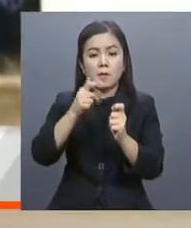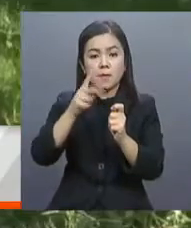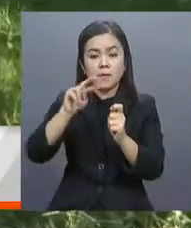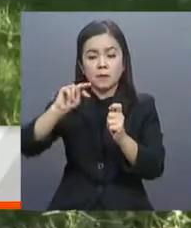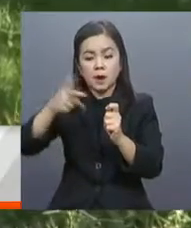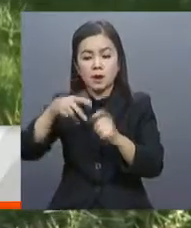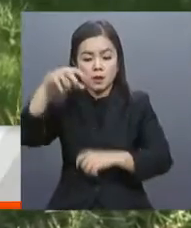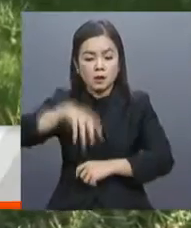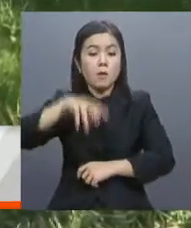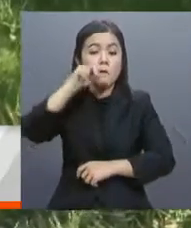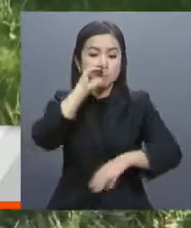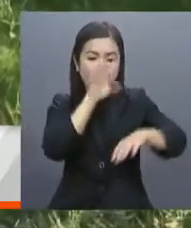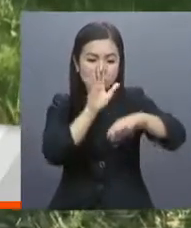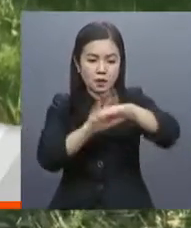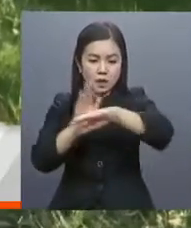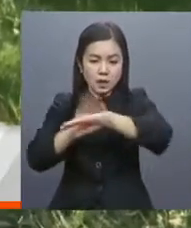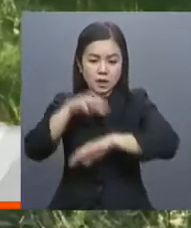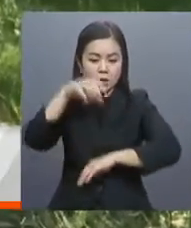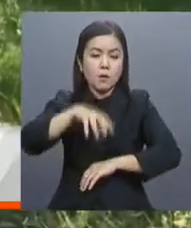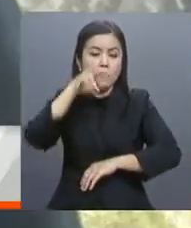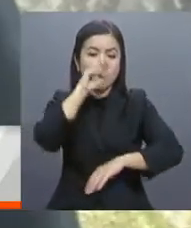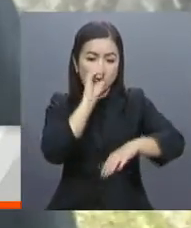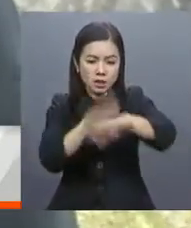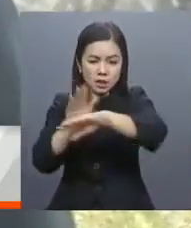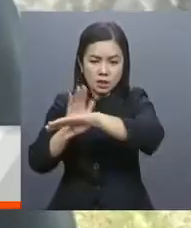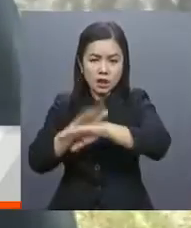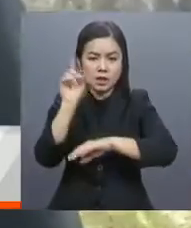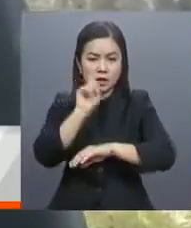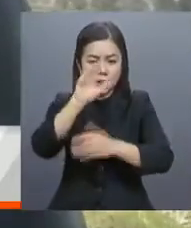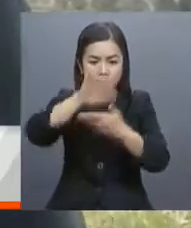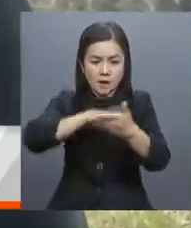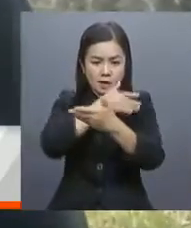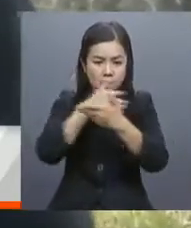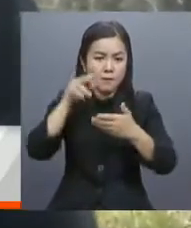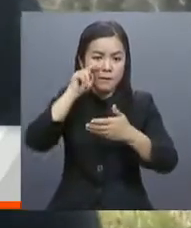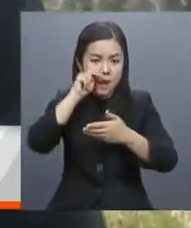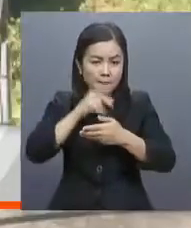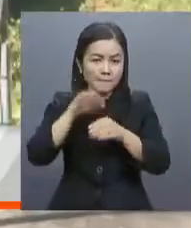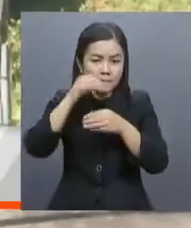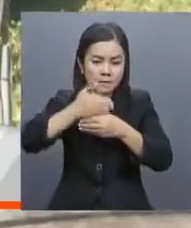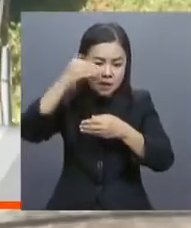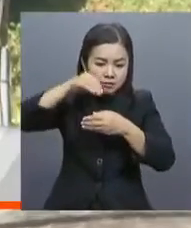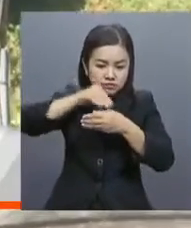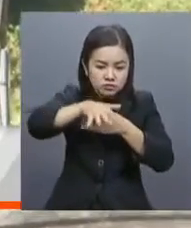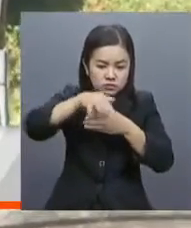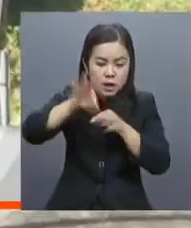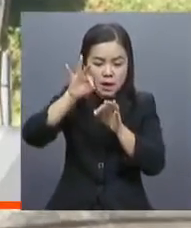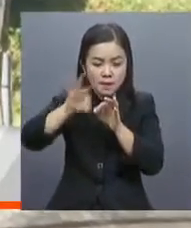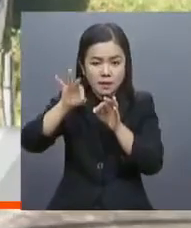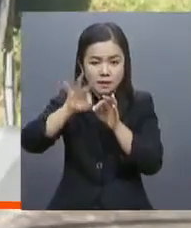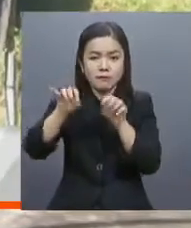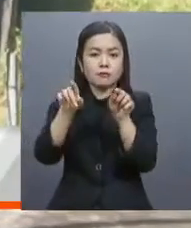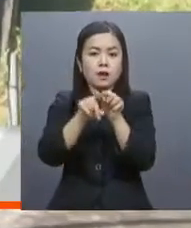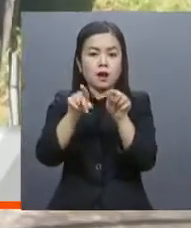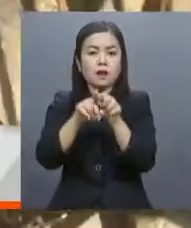านที่18แจ้งเตือนการประปาทุกพื้นที่ให้วางมาตรการในการจ่ายน้ำอย่างประหยัดเช่นเดียวกับเจ้าหน้า